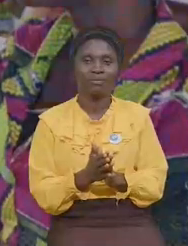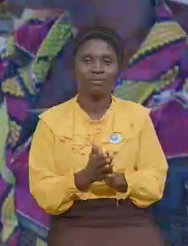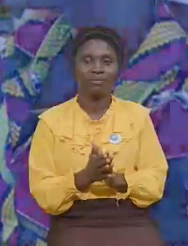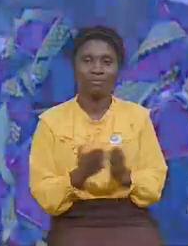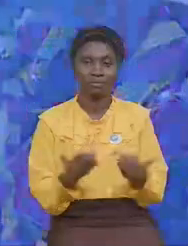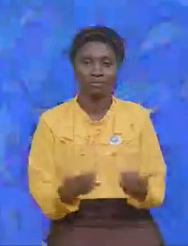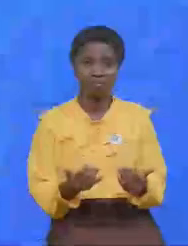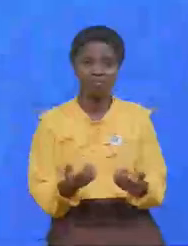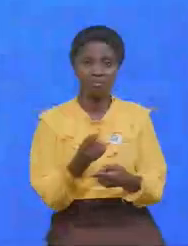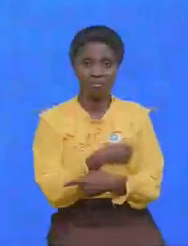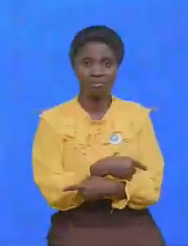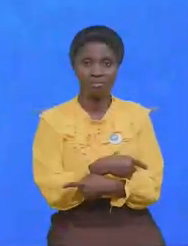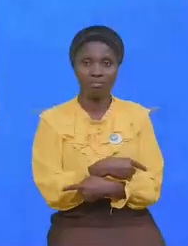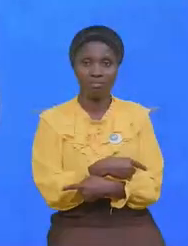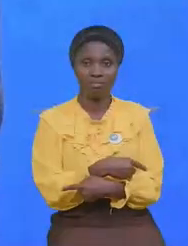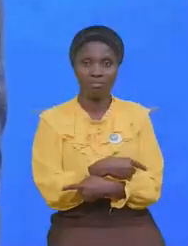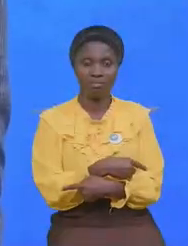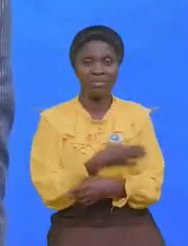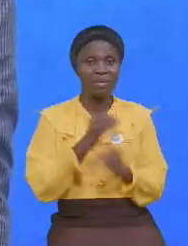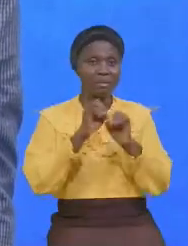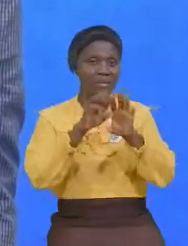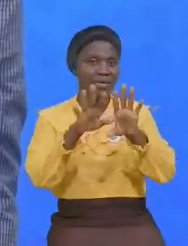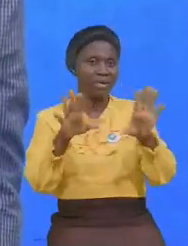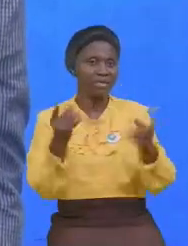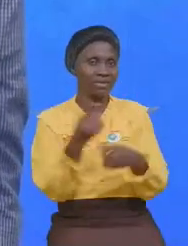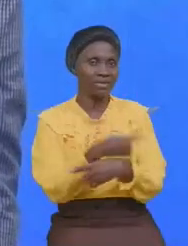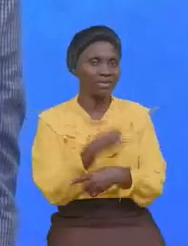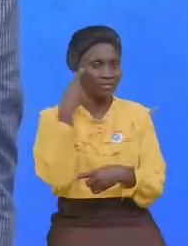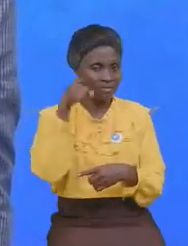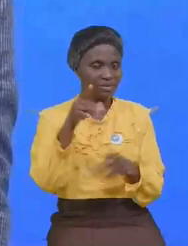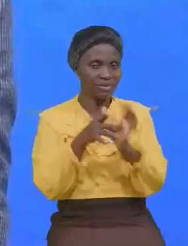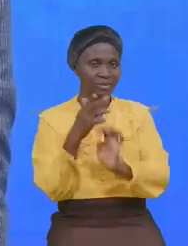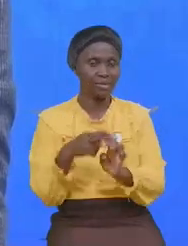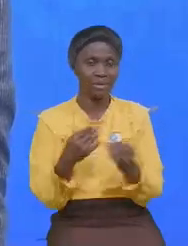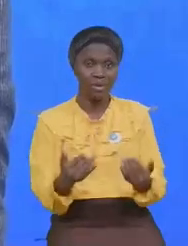Aujourd'hui, le jour radio pour toi.